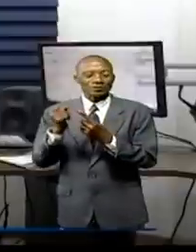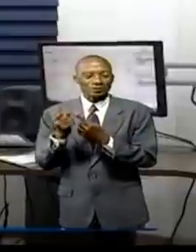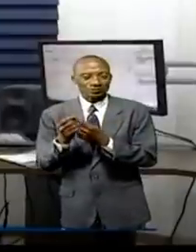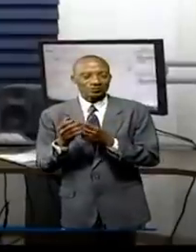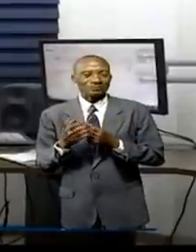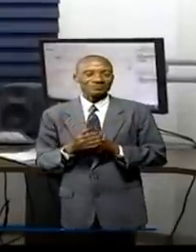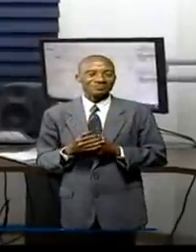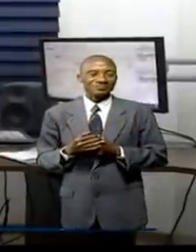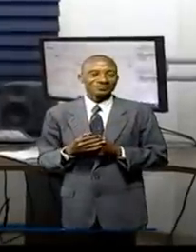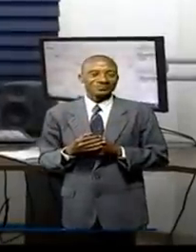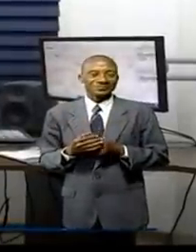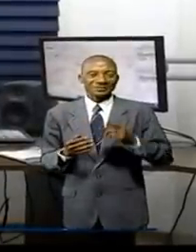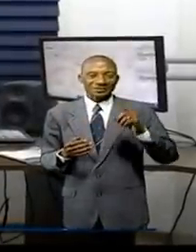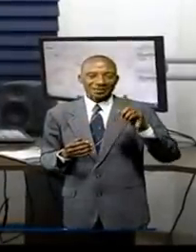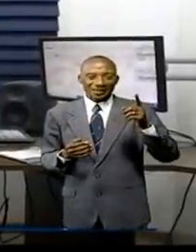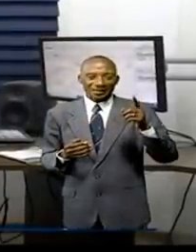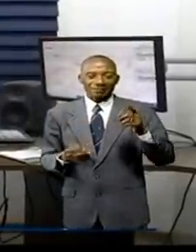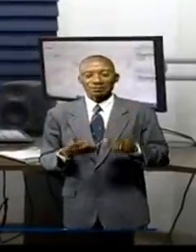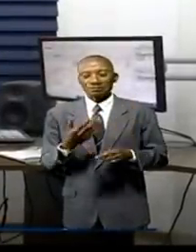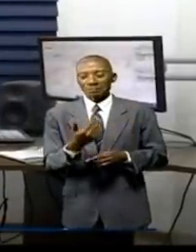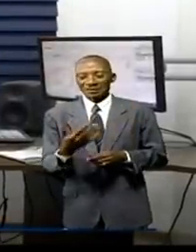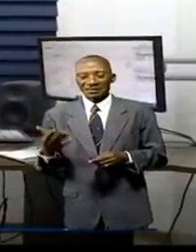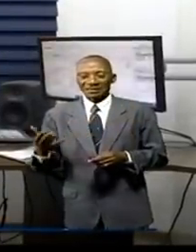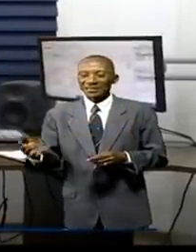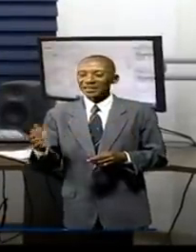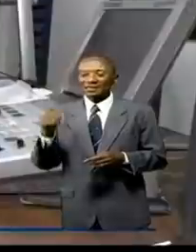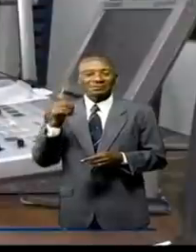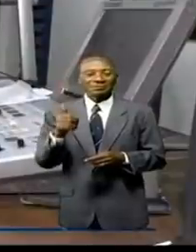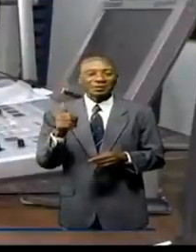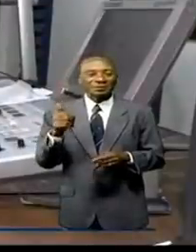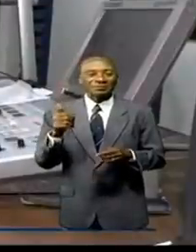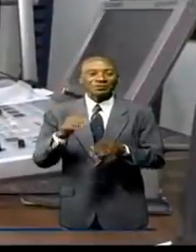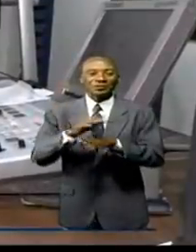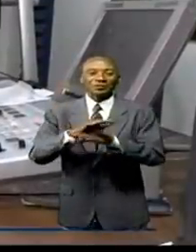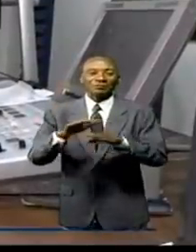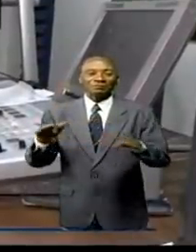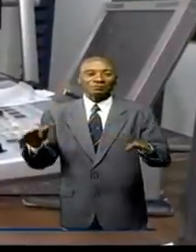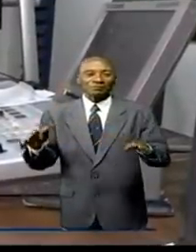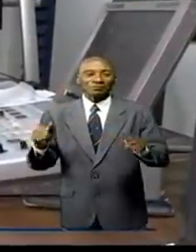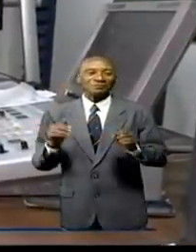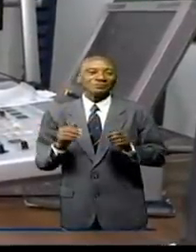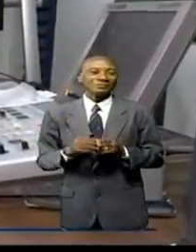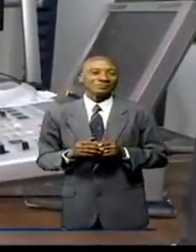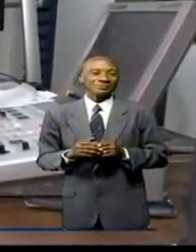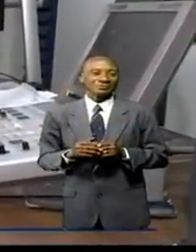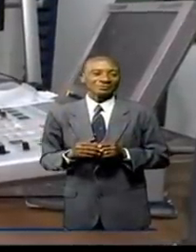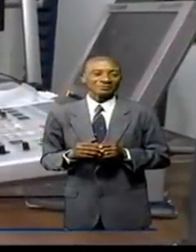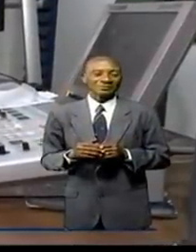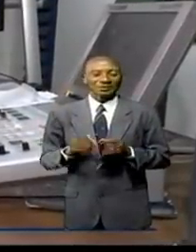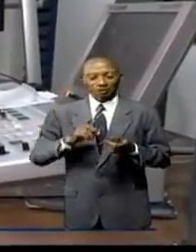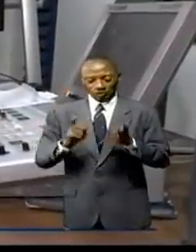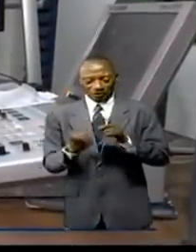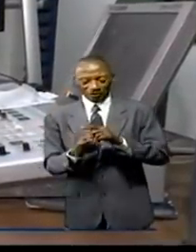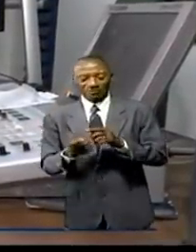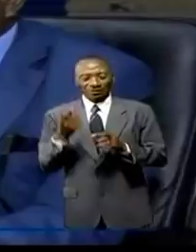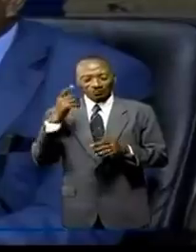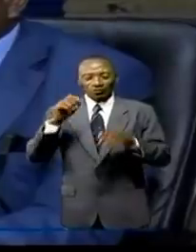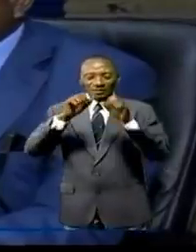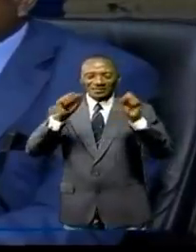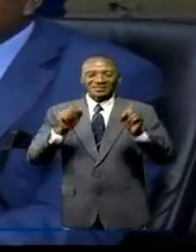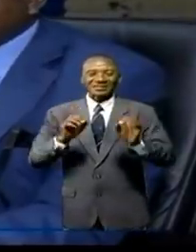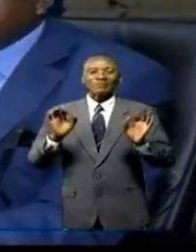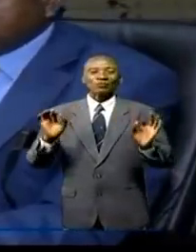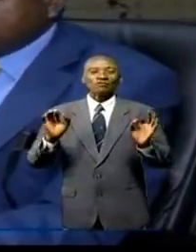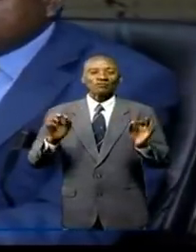autres du déficit de matériel adéquat consécutif à cette mutation vers les systèmes numériques devant adapter ces